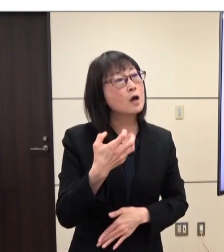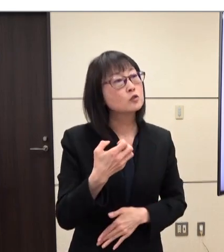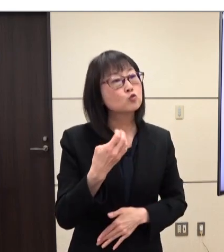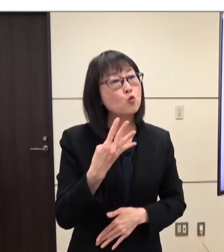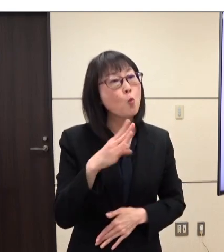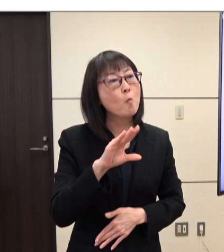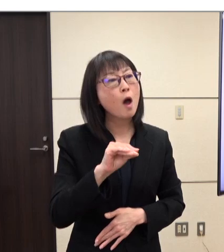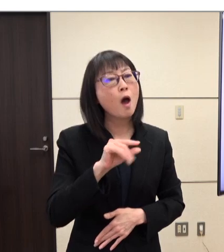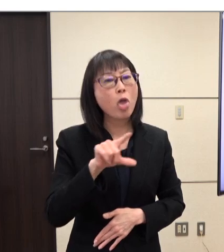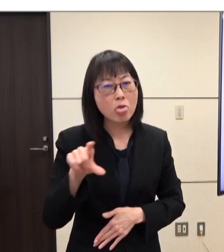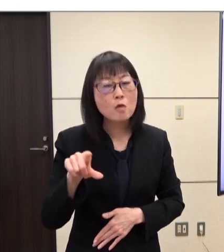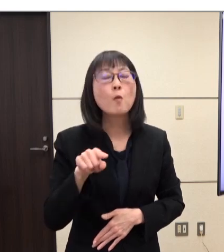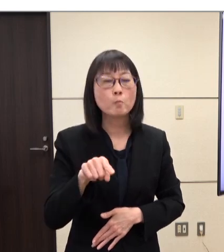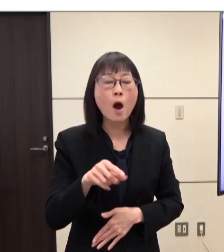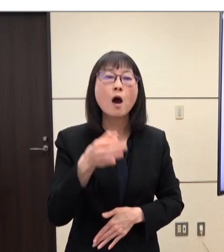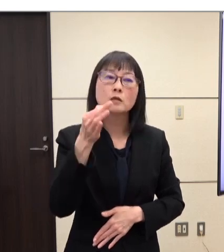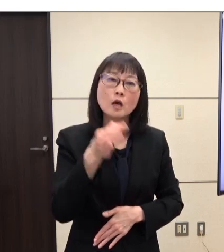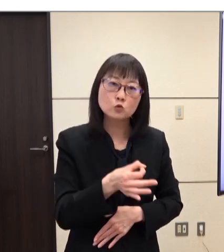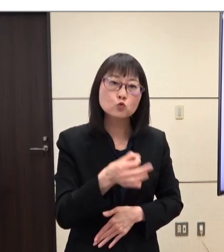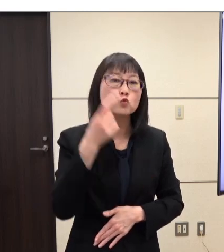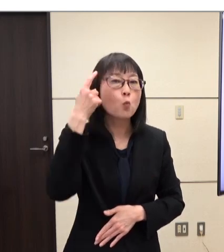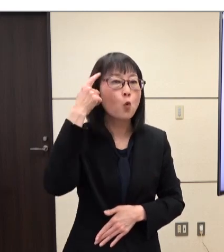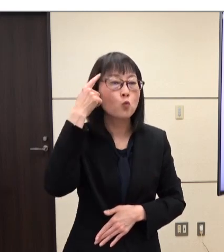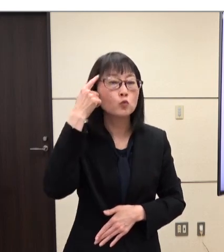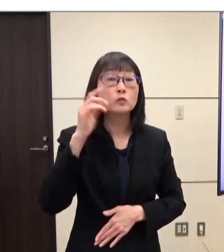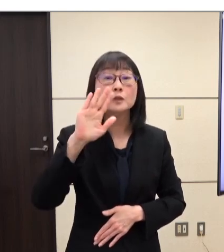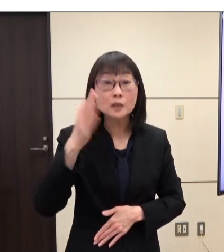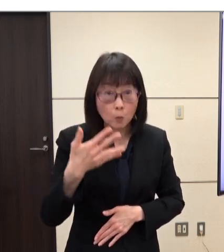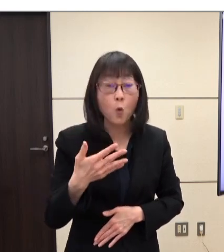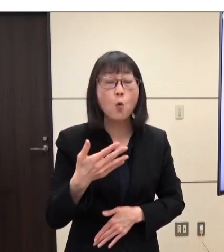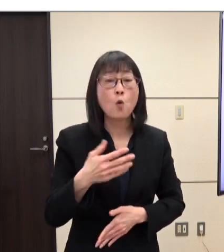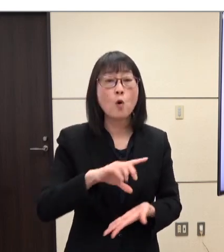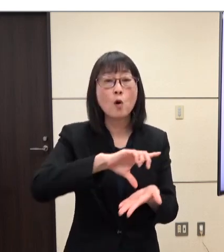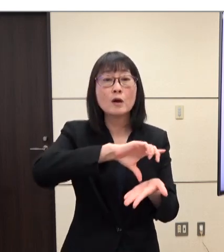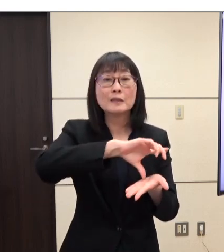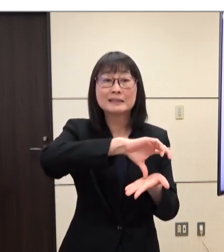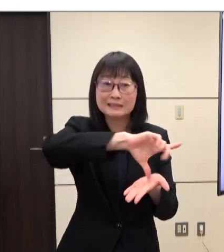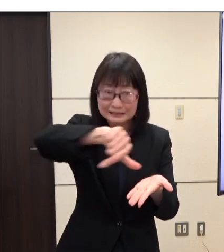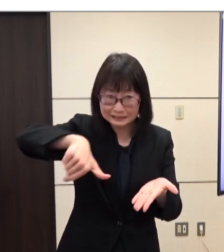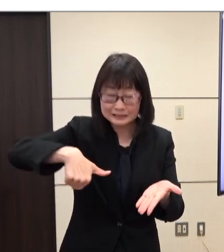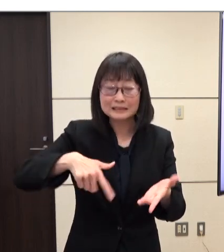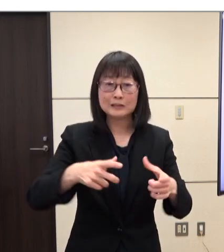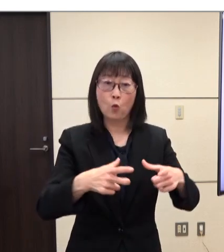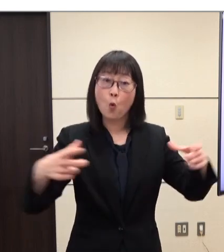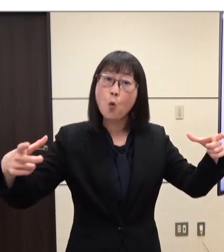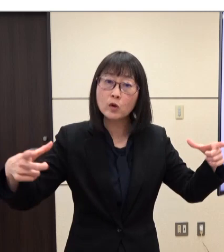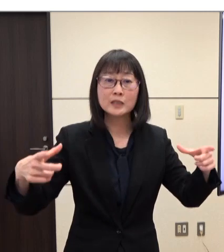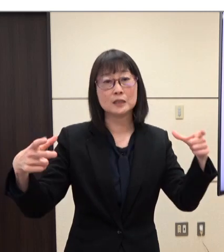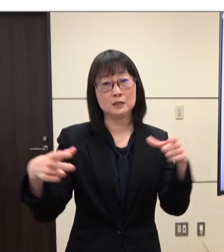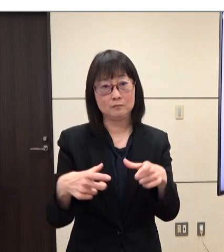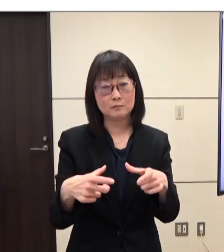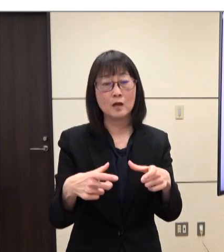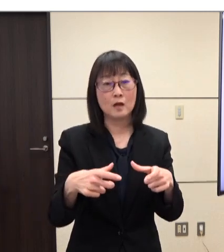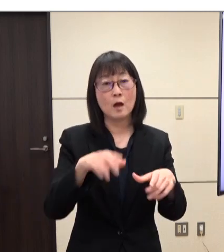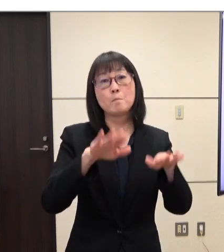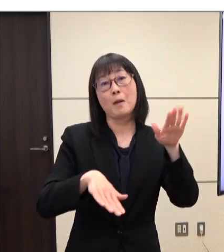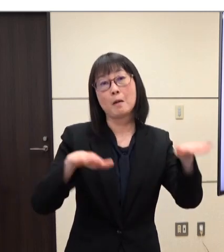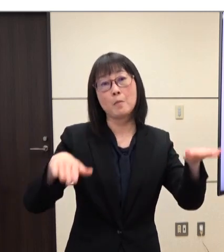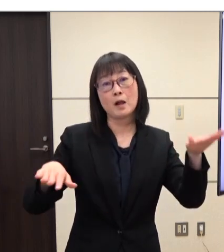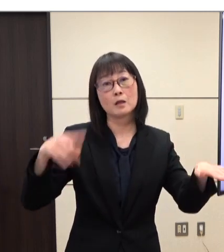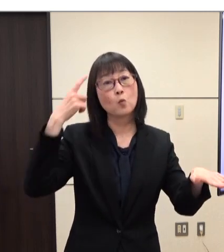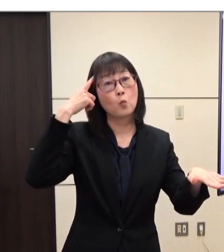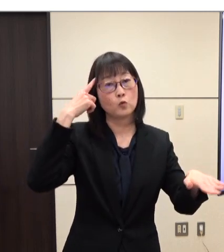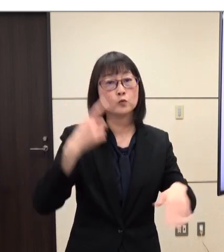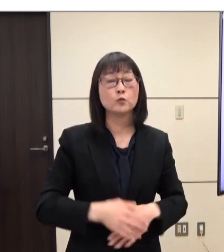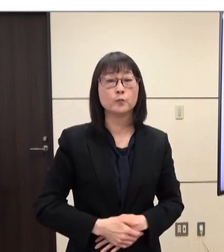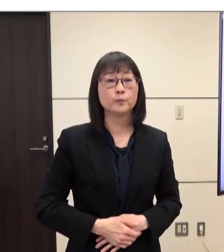。団体の規模などによって変わってまいります。 ありがとうございます。あとご存知、もしご存知だったらで大丈夫